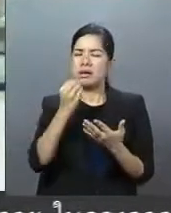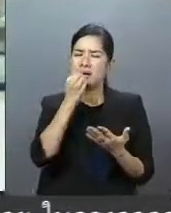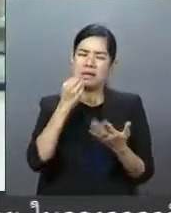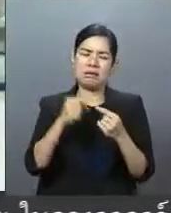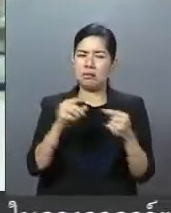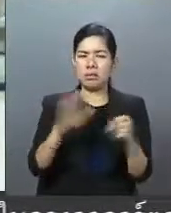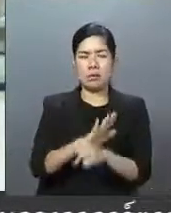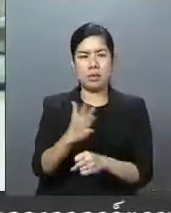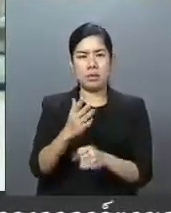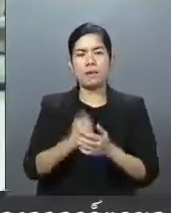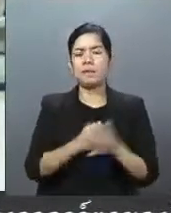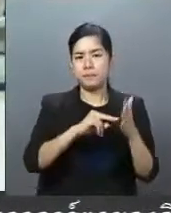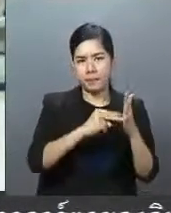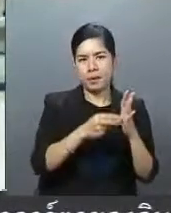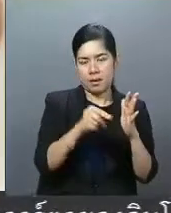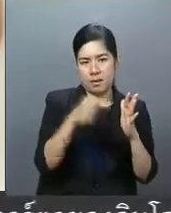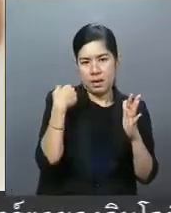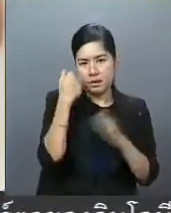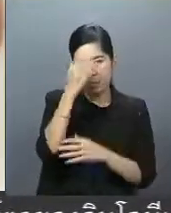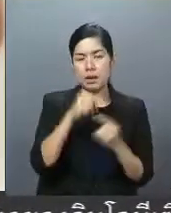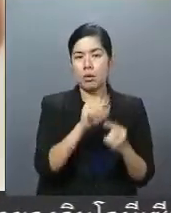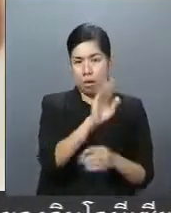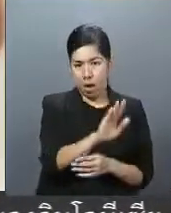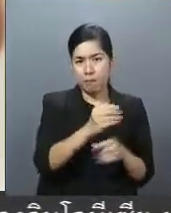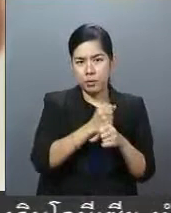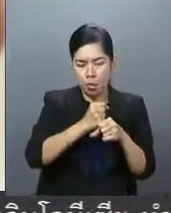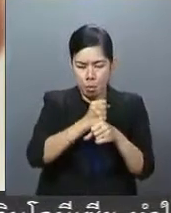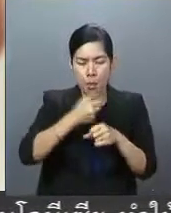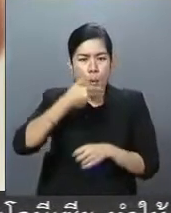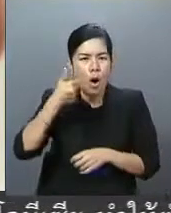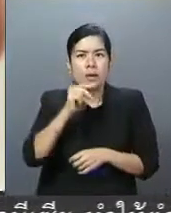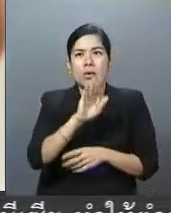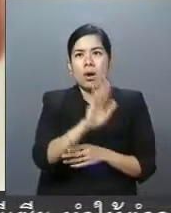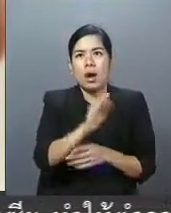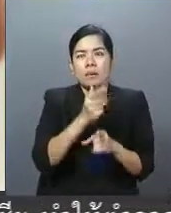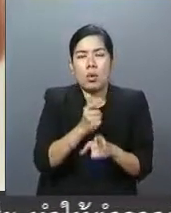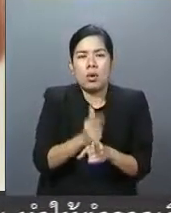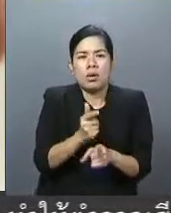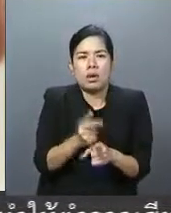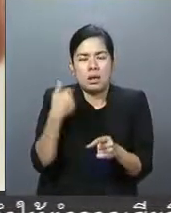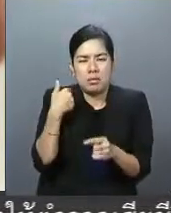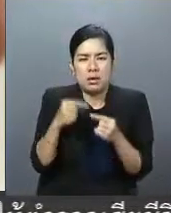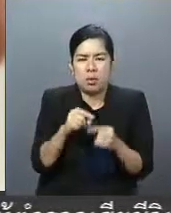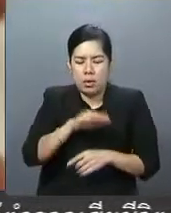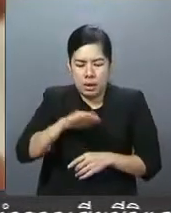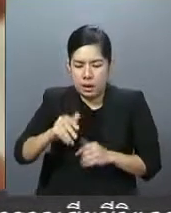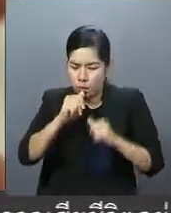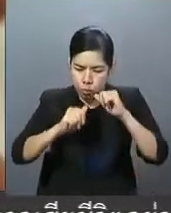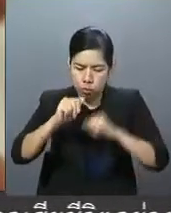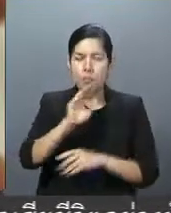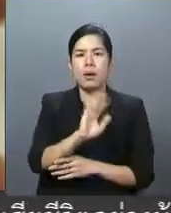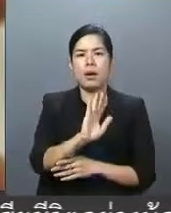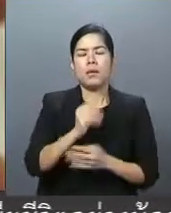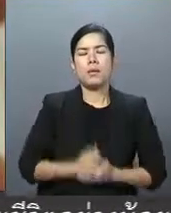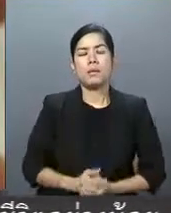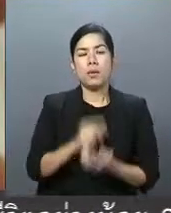ที่มาตั้งแต่นมข้นหวานเลยนะห้ามใช้เลี้ยงทารก ไทย PBS ได้ไปสำรวจผลิตภัณฑ์ครีมเทียมข้นหวานตามร้านค้าพบว่า